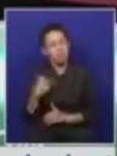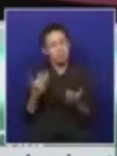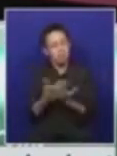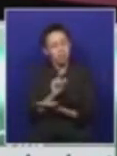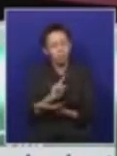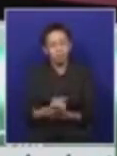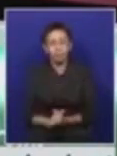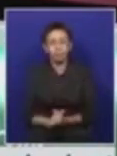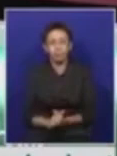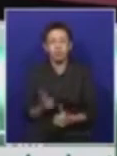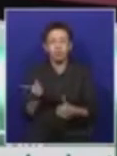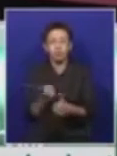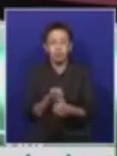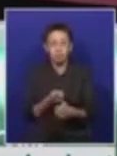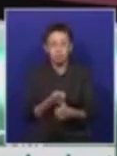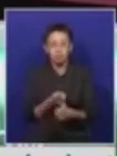แต่ไม่ว่าเราต้องอยู่กับบ้านเพื่อชาติตามเวลาที่กำหนด